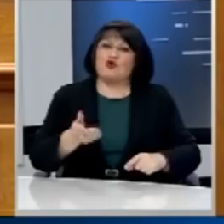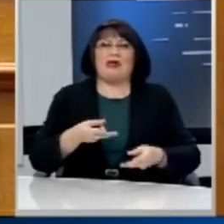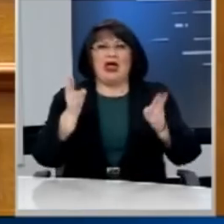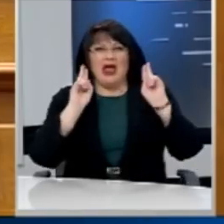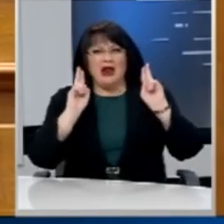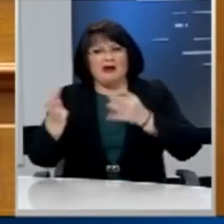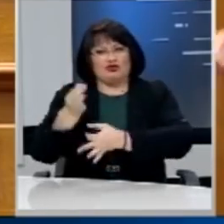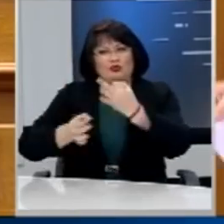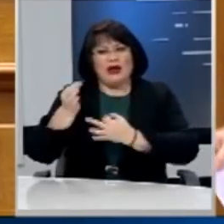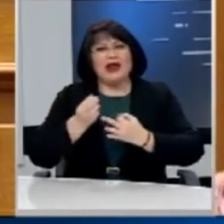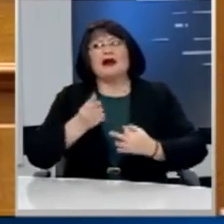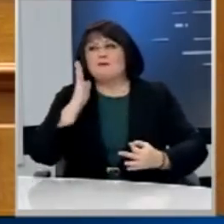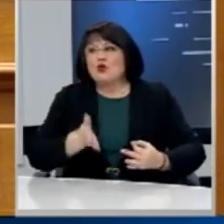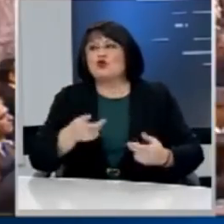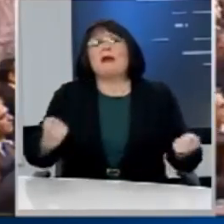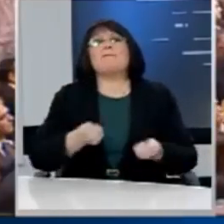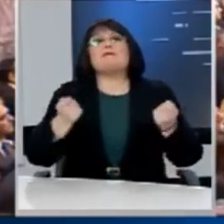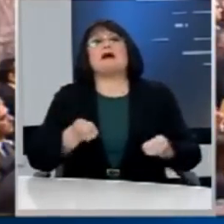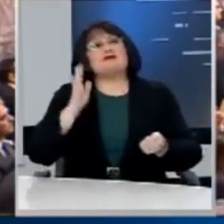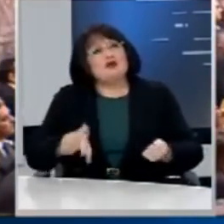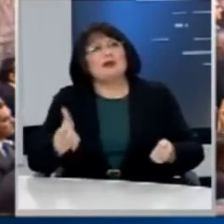την αισιόδοξη εκτίμηση να την κάνουμε πράξη.